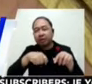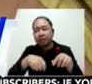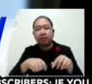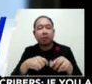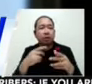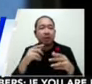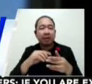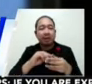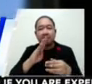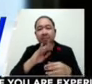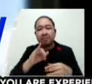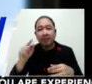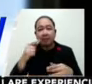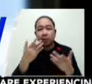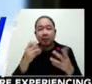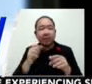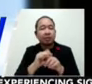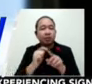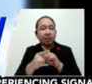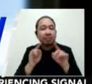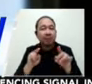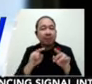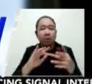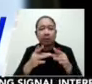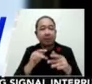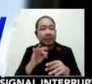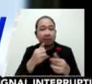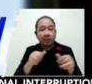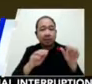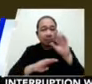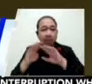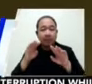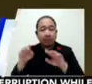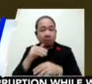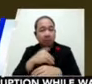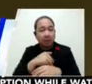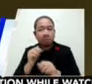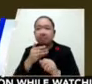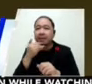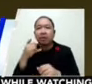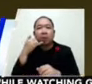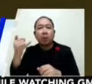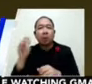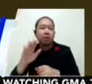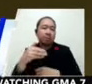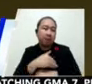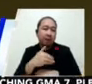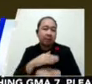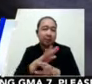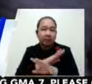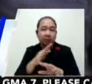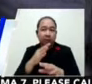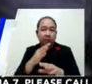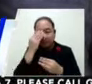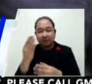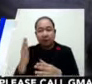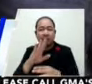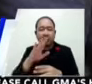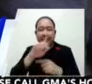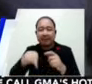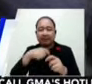internet. Kung may problema sa bank account, kausapin ang account manager ng banko at huwag na huwag magbibigay ng detalye tungkol sa